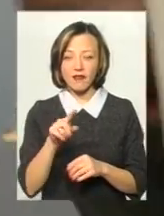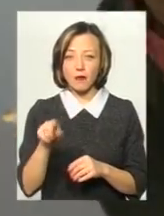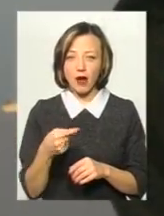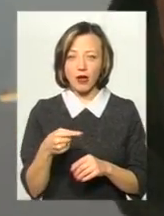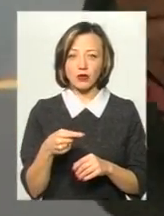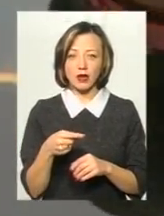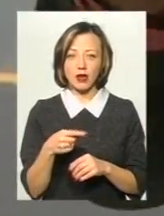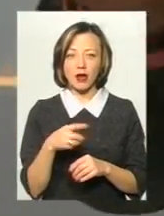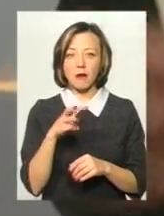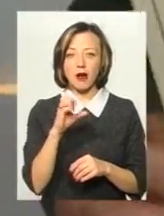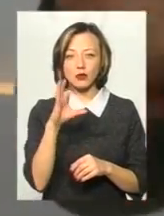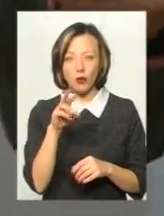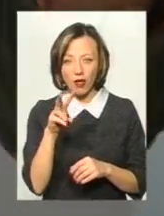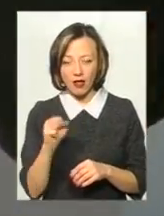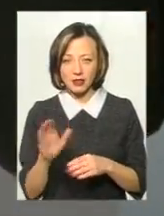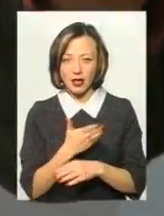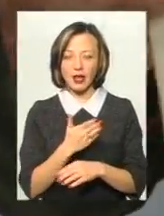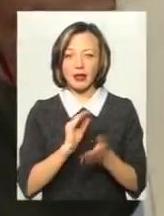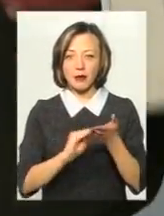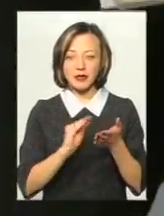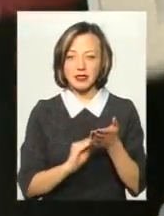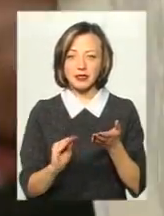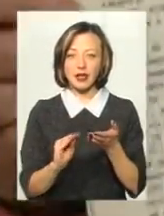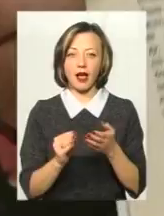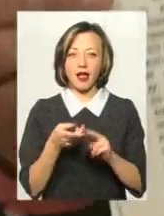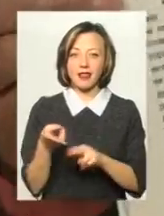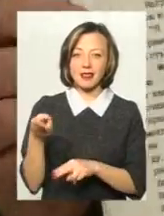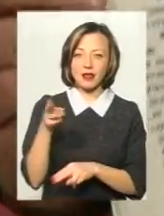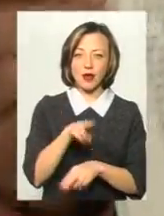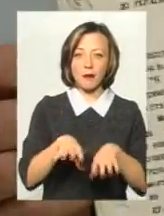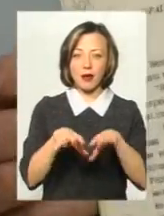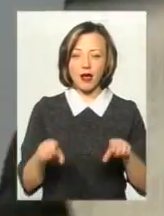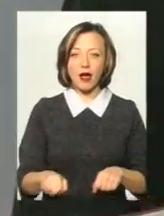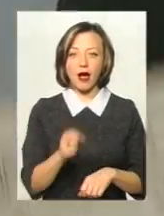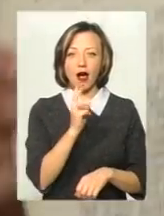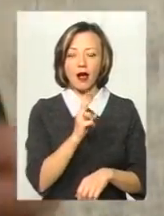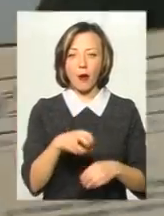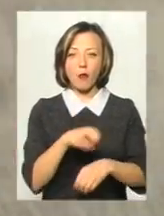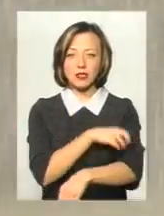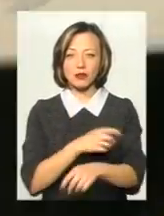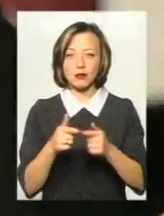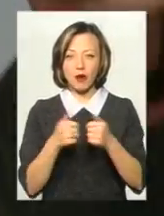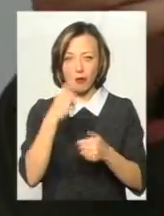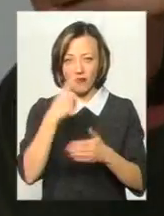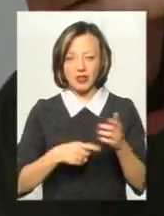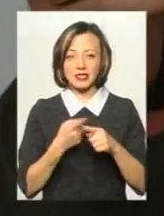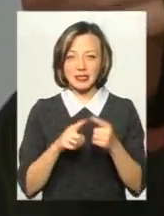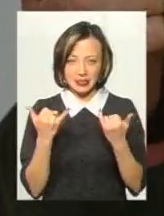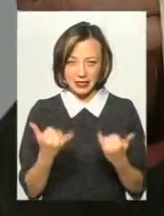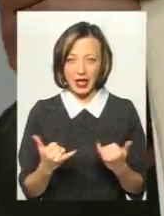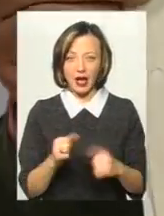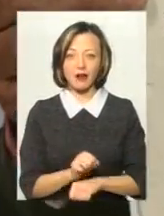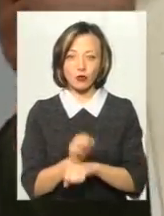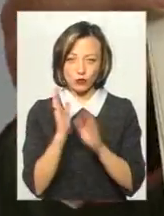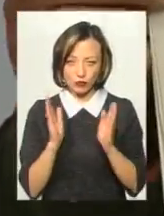вимагають масолиць, написано націоналізувати майно КПРС. І повірте мені, цей раз революція